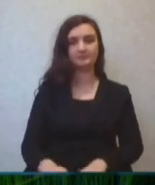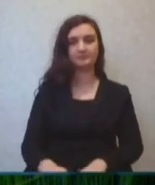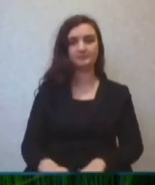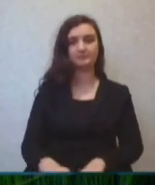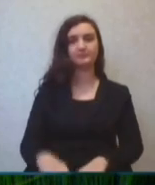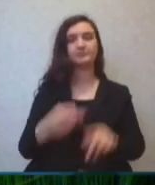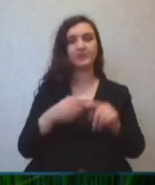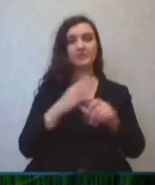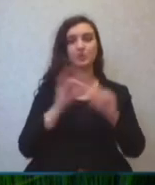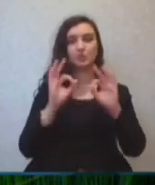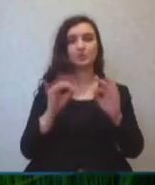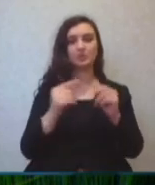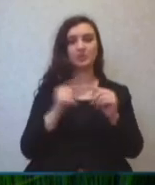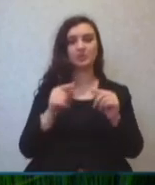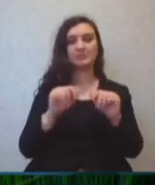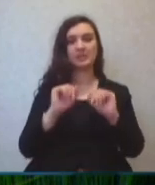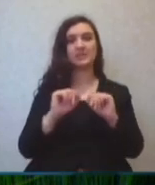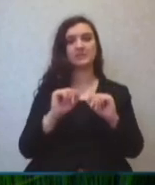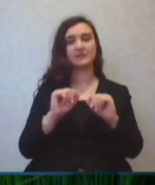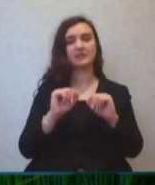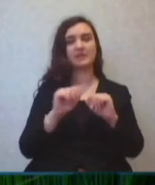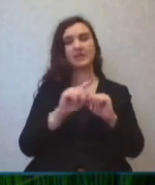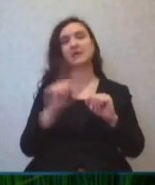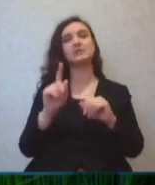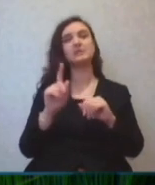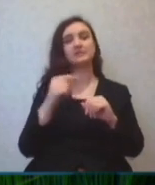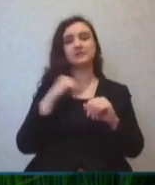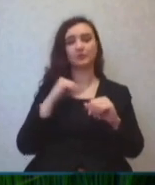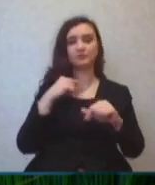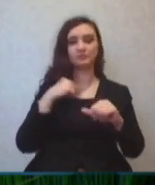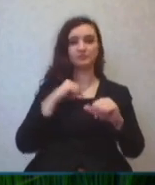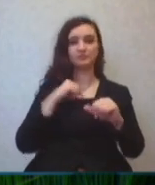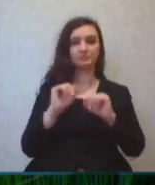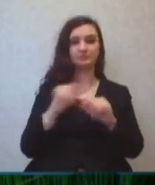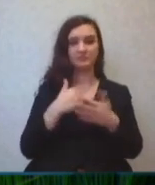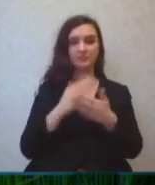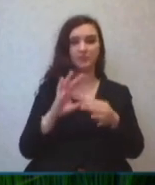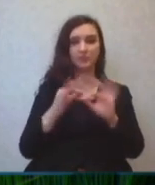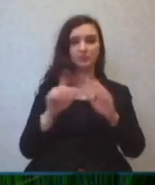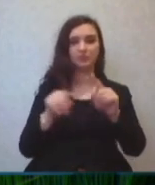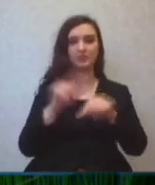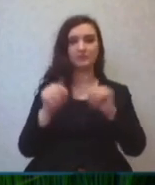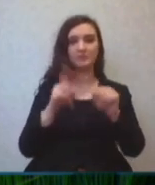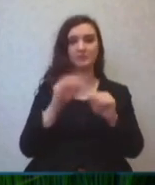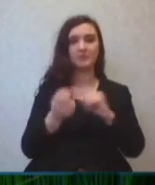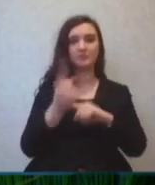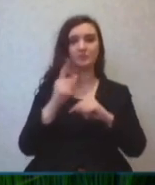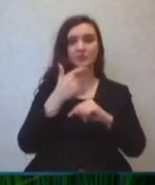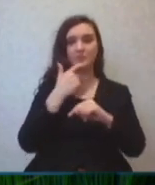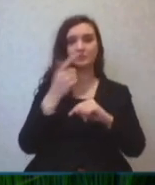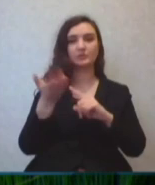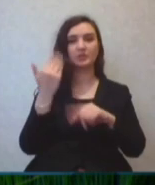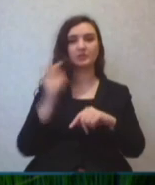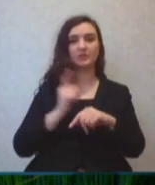იმ დაცვითი რეაქციების ნაწილი, რომელიც თქვენ ახსენეთ. მე მაქვს კონკრეტული შეკითხვები, მაგრამ აღმოჩნდა, რომ მაყურებელიც დიდი